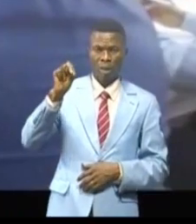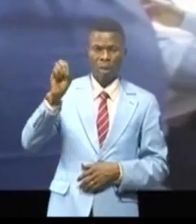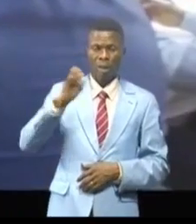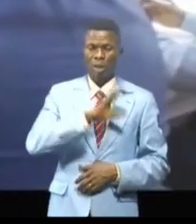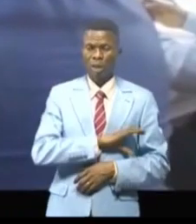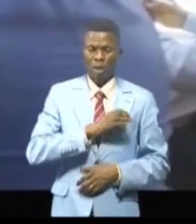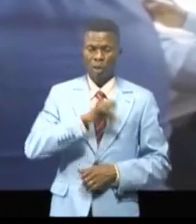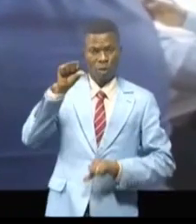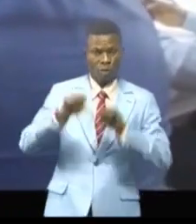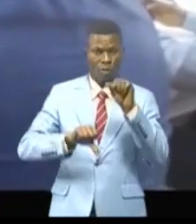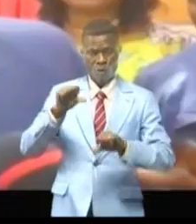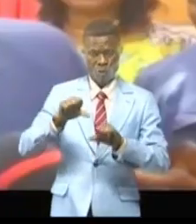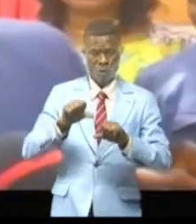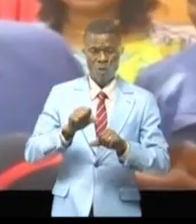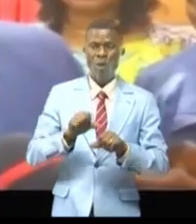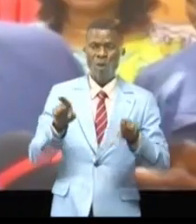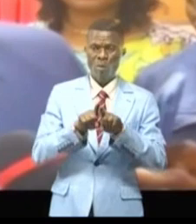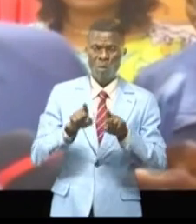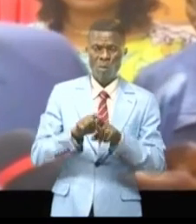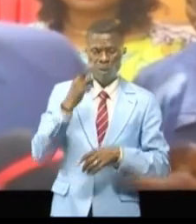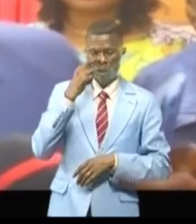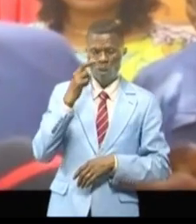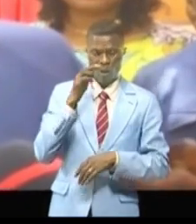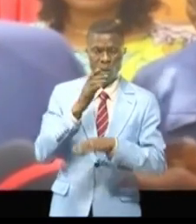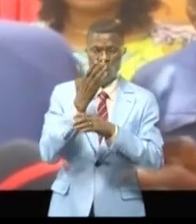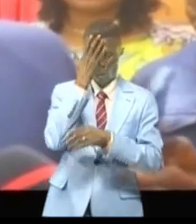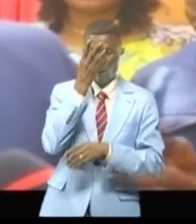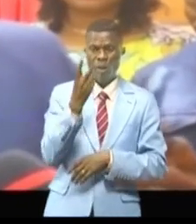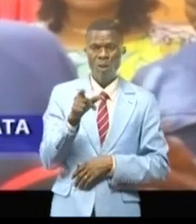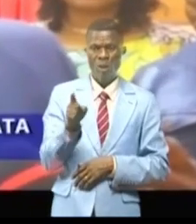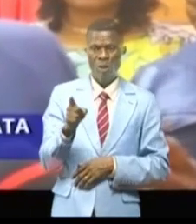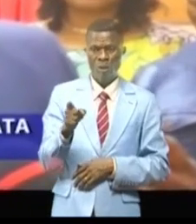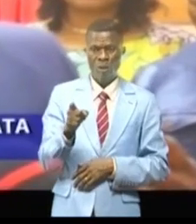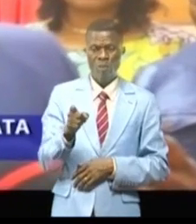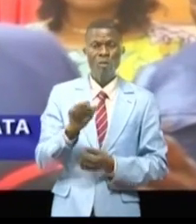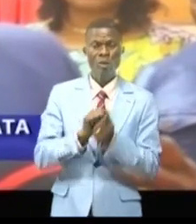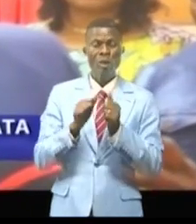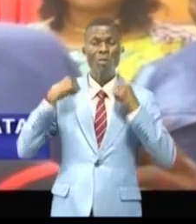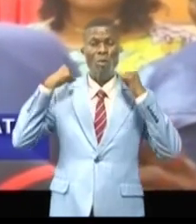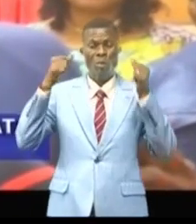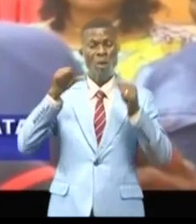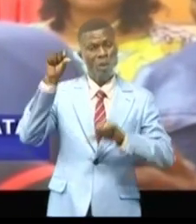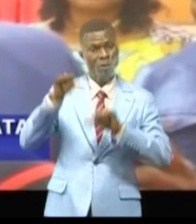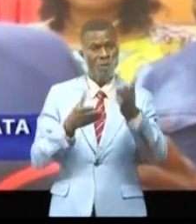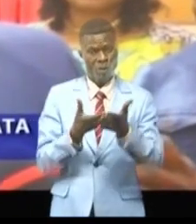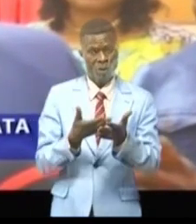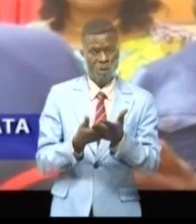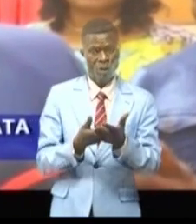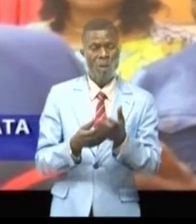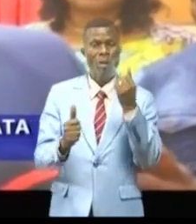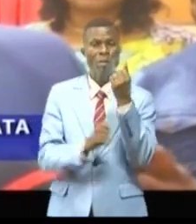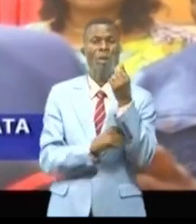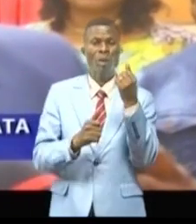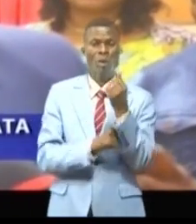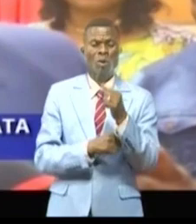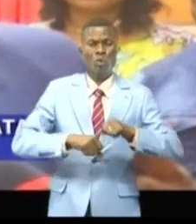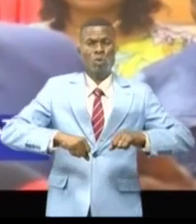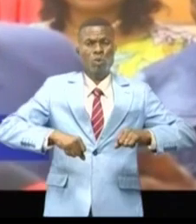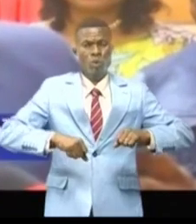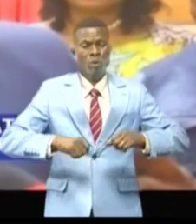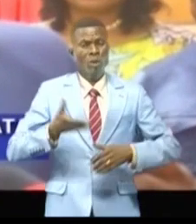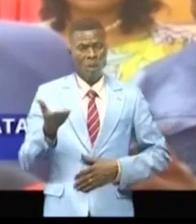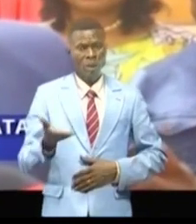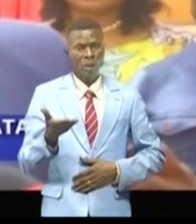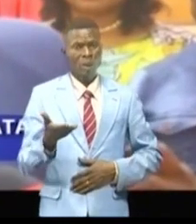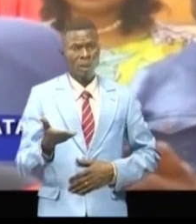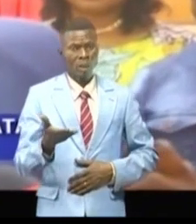comportement frise l'escroquerie. La barbarie qui est en train de se faire au niveau des frontières, au niveau des frontières, des personnes qui se font passer pour les déclarants en